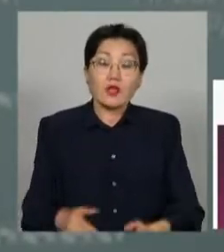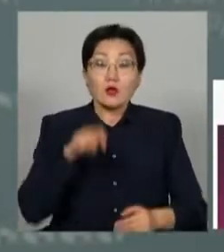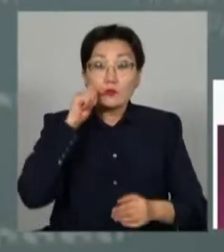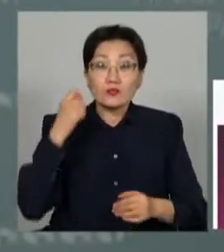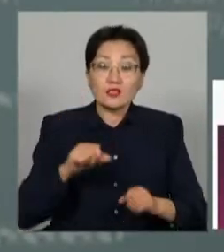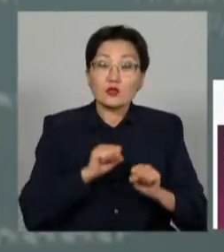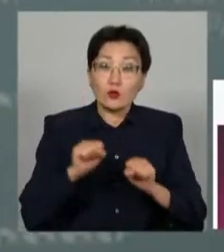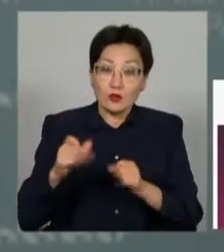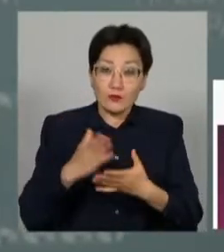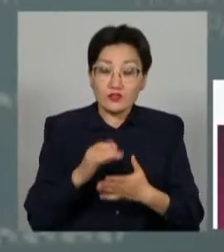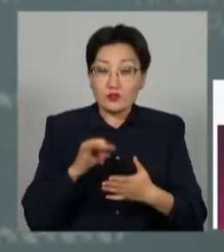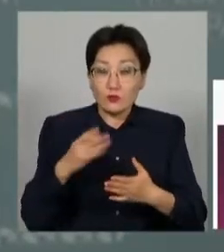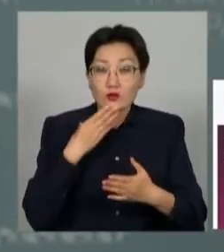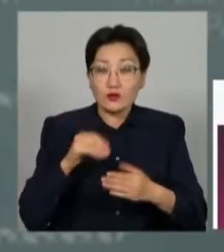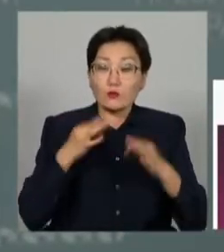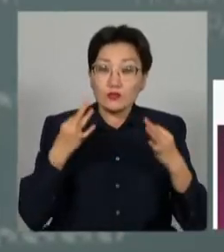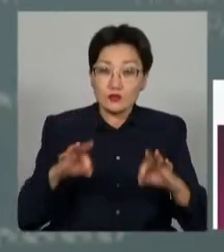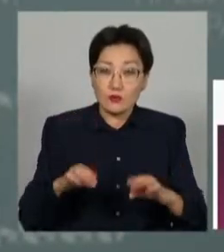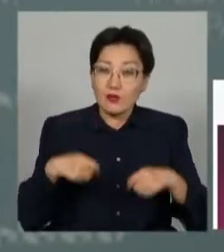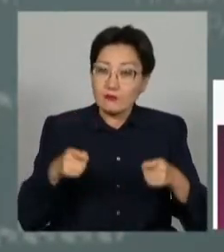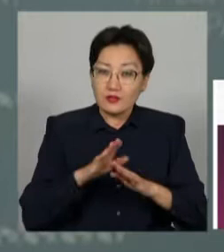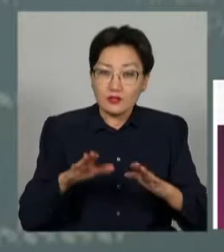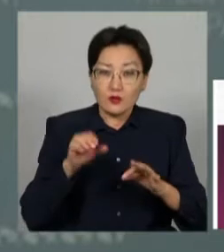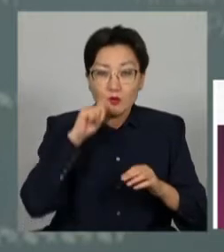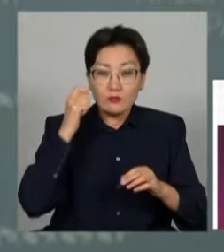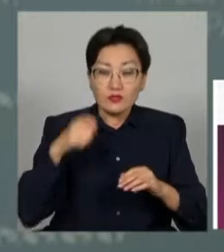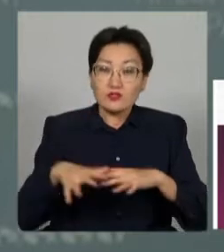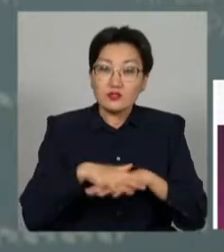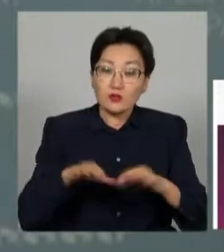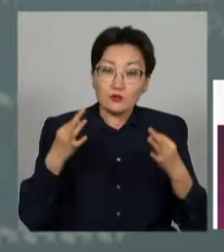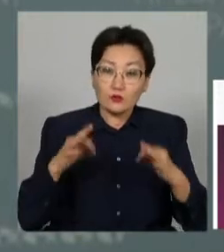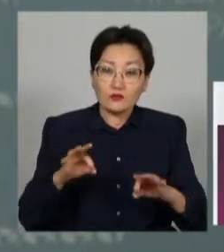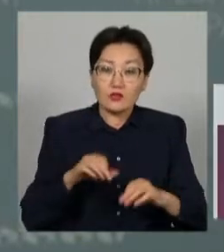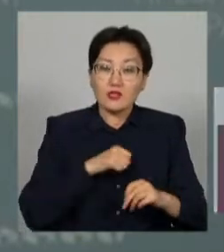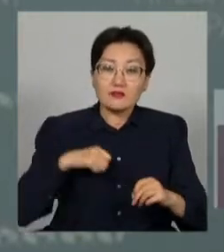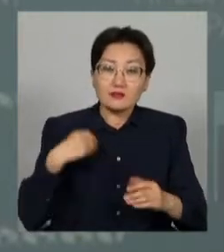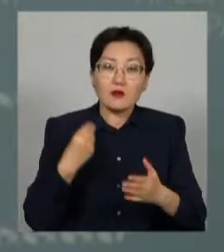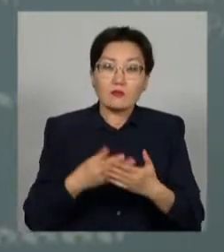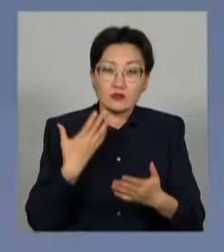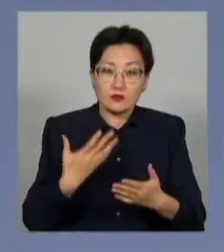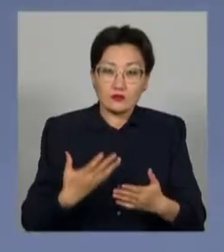Украина қорғанып жатыр және өз бостандығын бермейді. Украиналықтар үшін тәуелсіздік ең жоғарғы